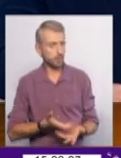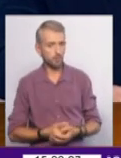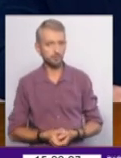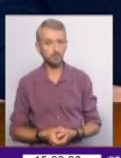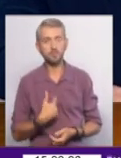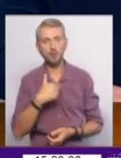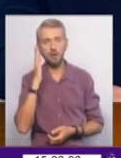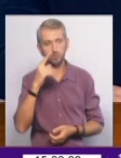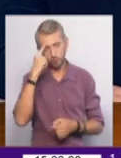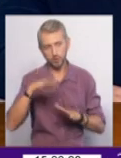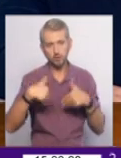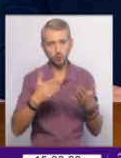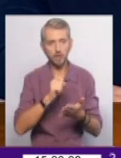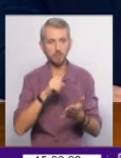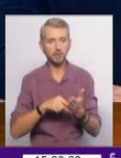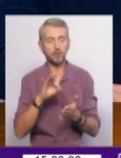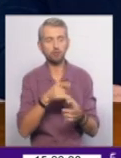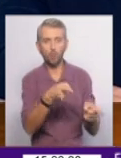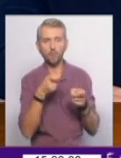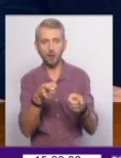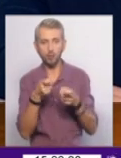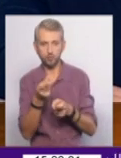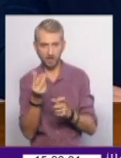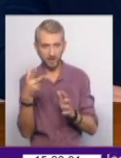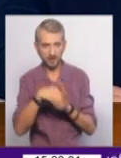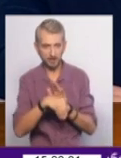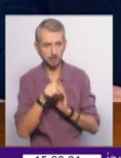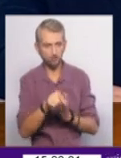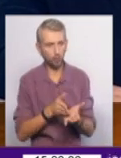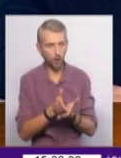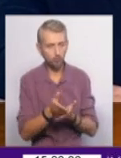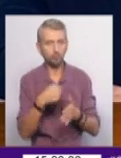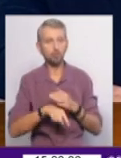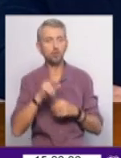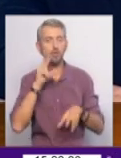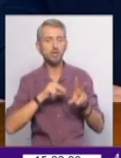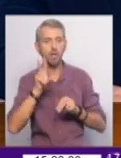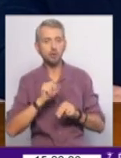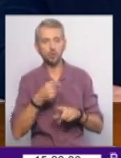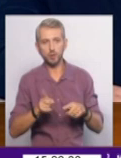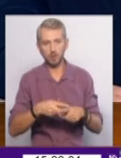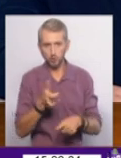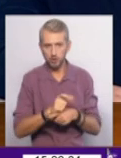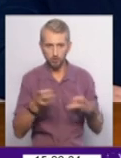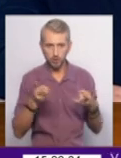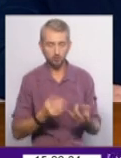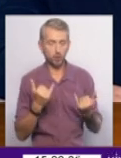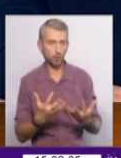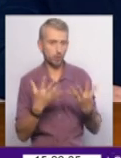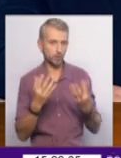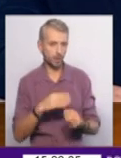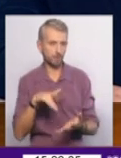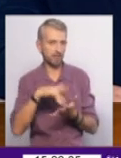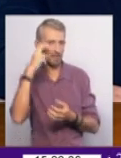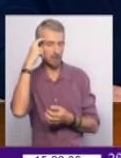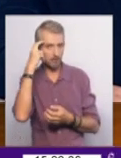я буду ініціювати питання щодо залучення інвестицій в цю галузь, тому що вважаю, що це дуже потрібно на сьогоднішній день в місті